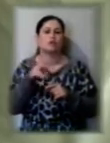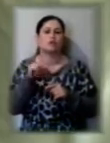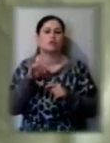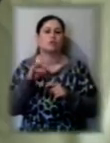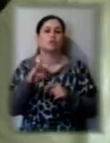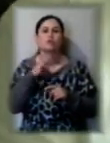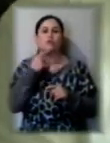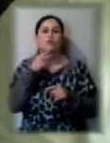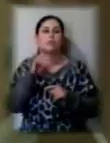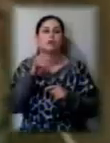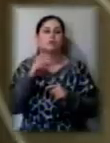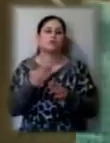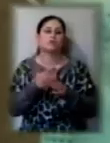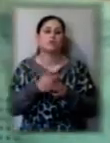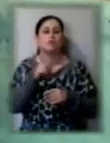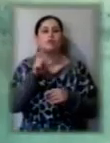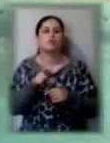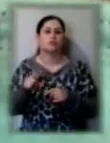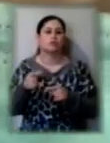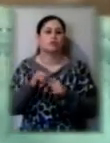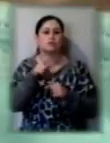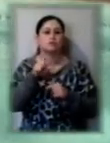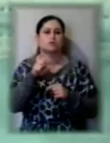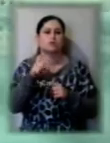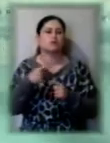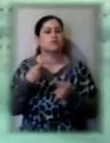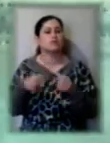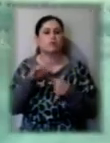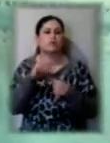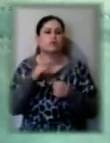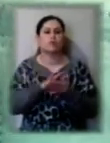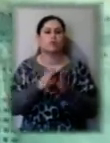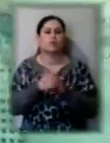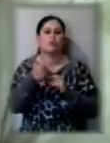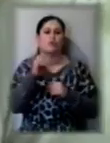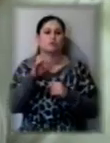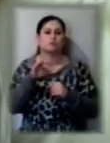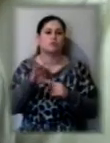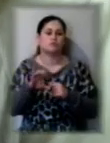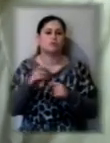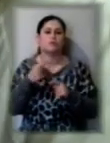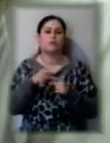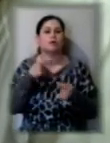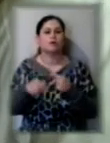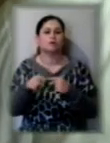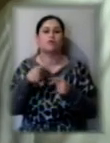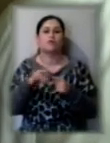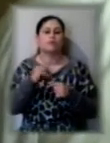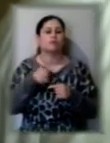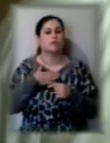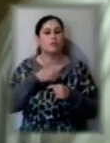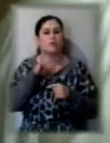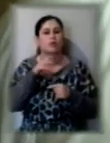паліативна допомога пацієнтам у їх закладі відрізняється від умов хоспісу. Різниця між нашими паліативними пакетами